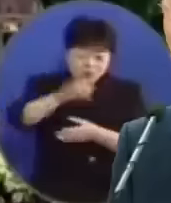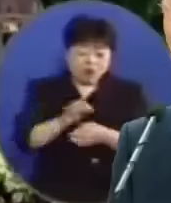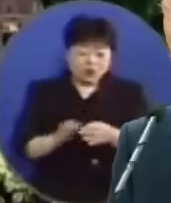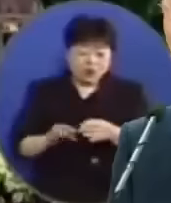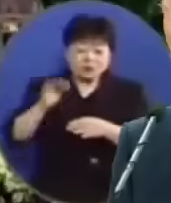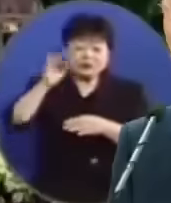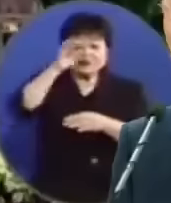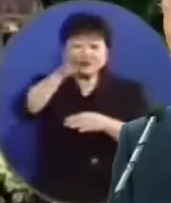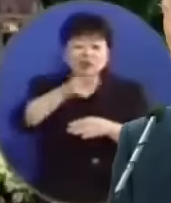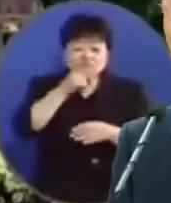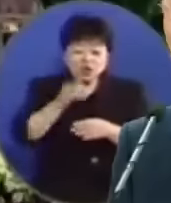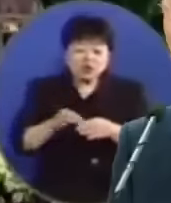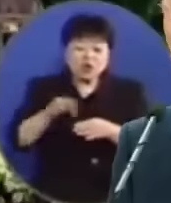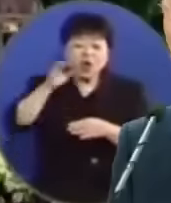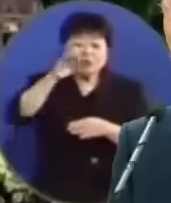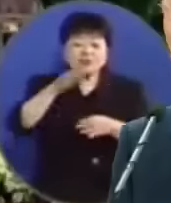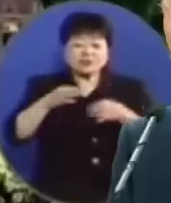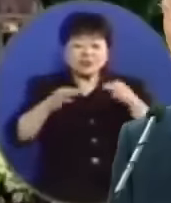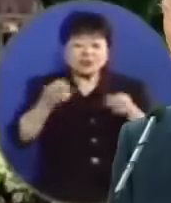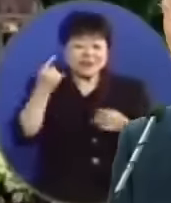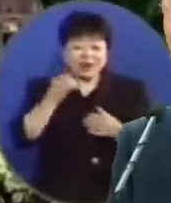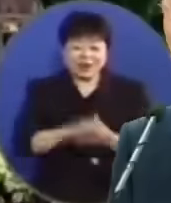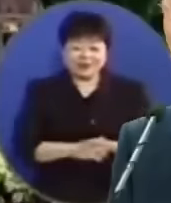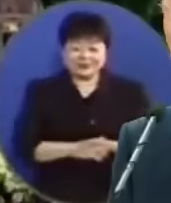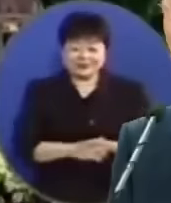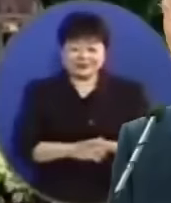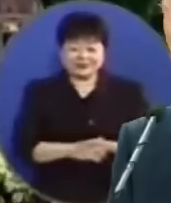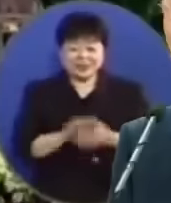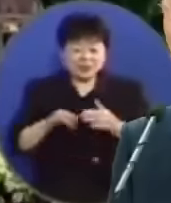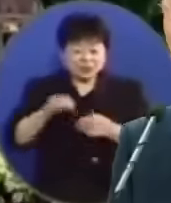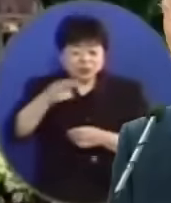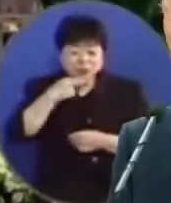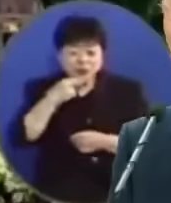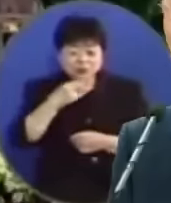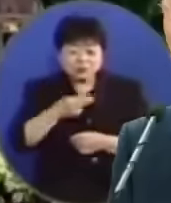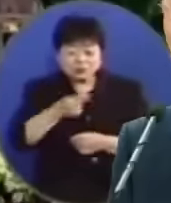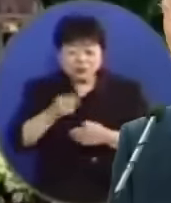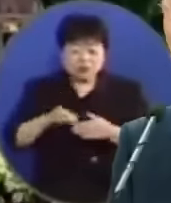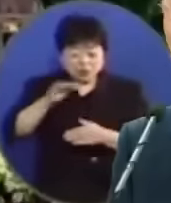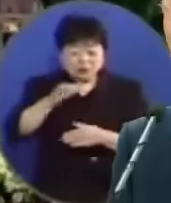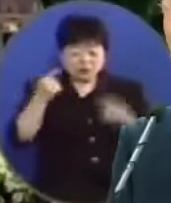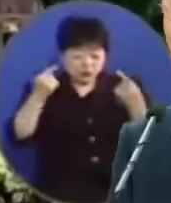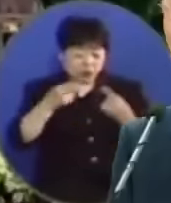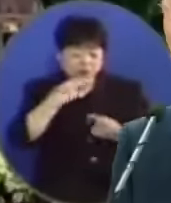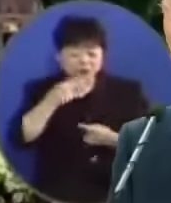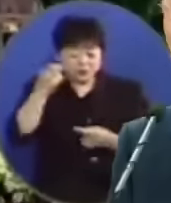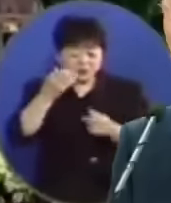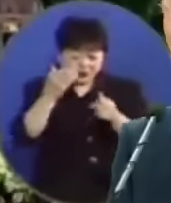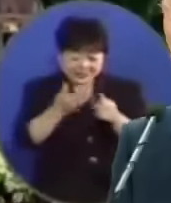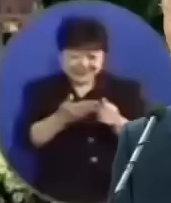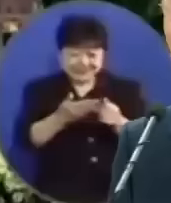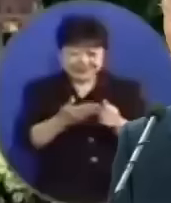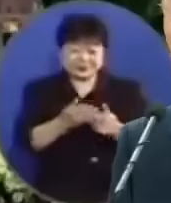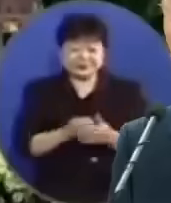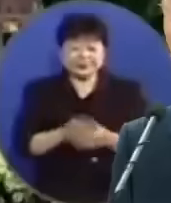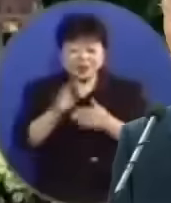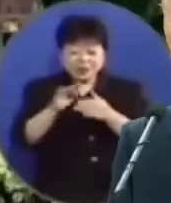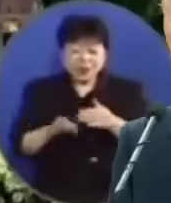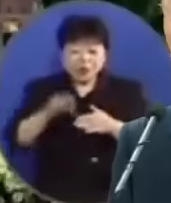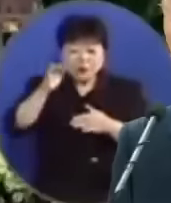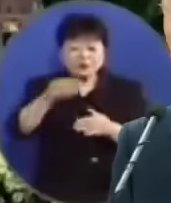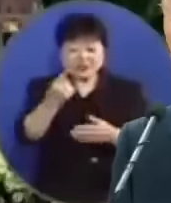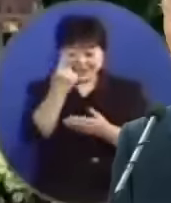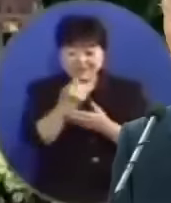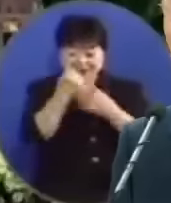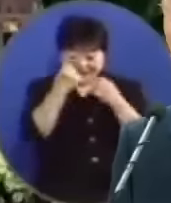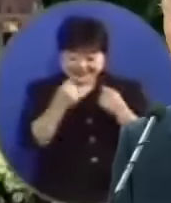넘치면 물 넘치는 소리가 나지요. 넘치지 않는데 물 넘치는 소리가 납니까? 성령께서 우리에게 넘쳐나도록